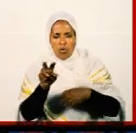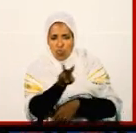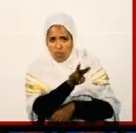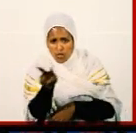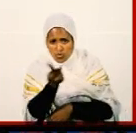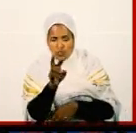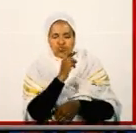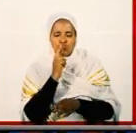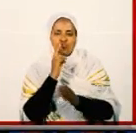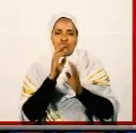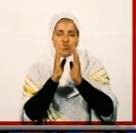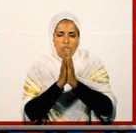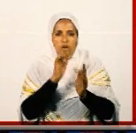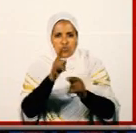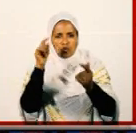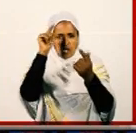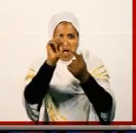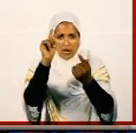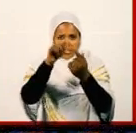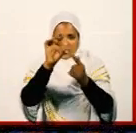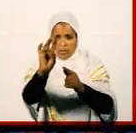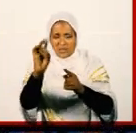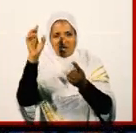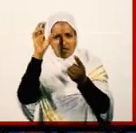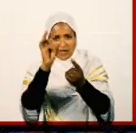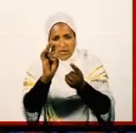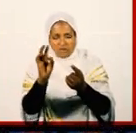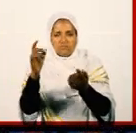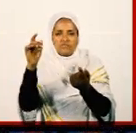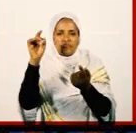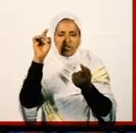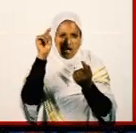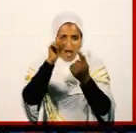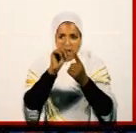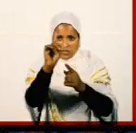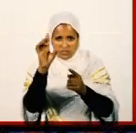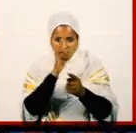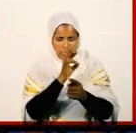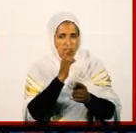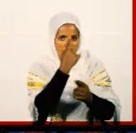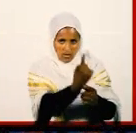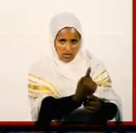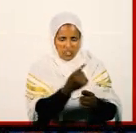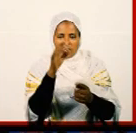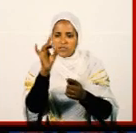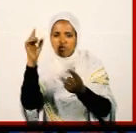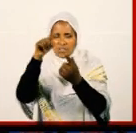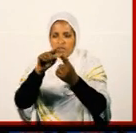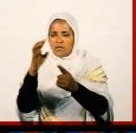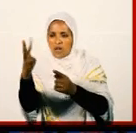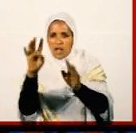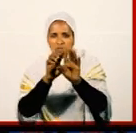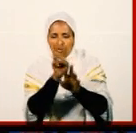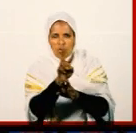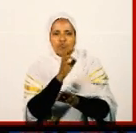ሁለቱ ሱባኤ ነው። ከአንድ እስከ ሰባት እና ከሰባት እስከ ያው ከአንድ እስከ ሰባት አንዱ ሱባኤ ነው። ከስምንት እስከ 14 ያለው አንዱ ሱባኤ ነው።